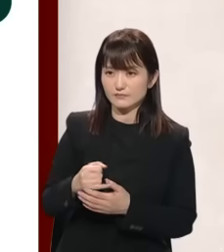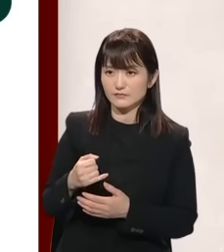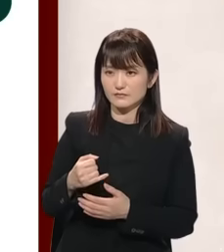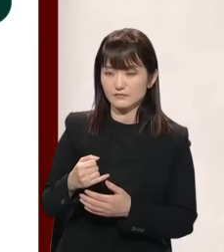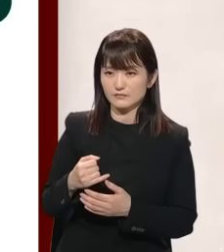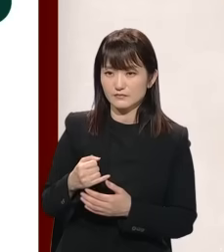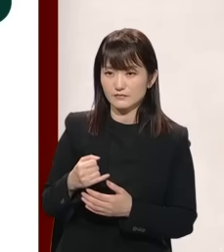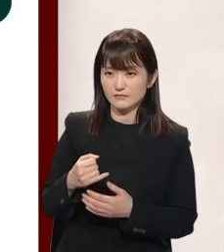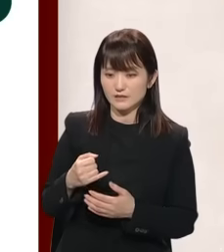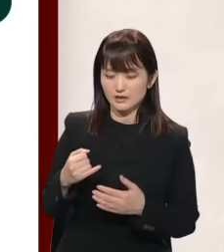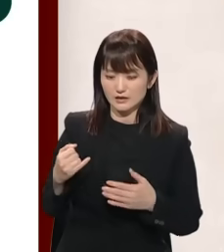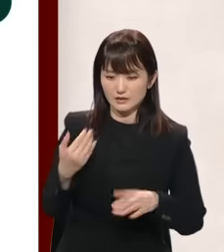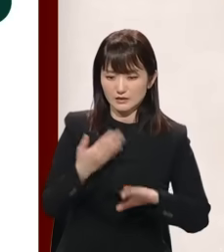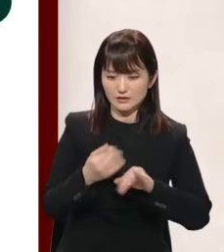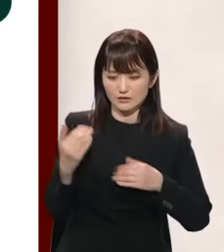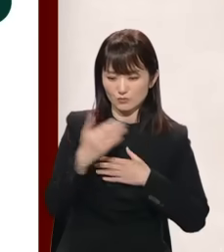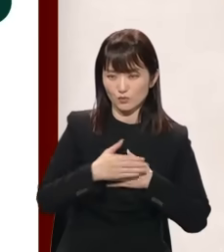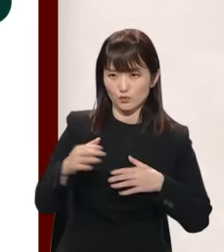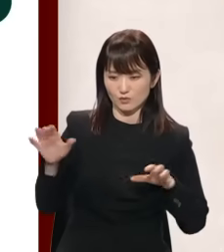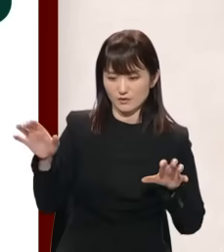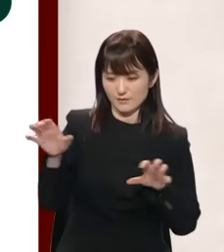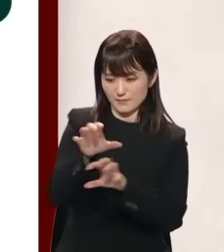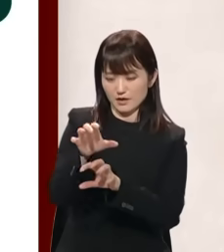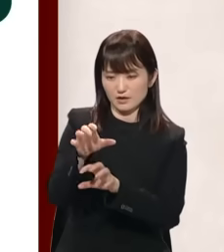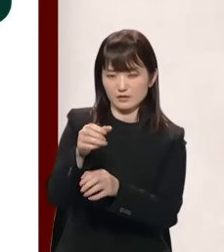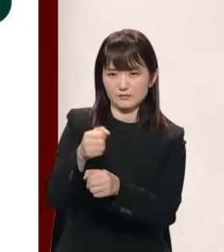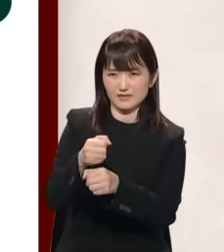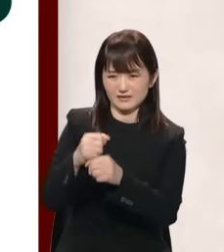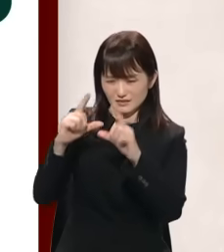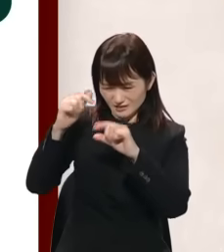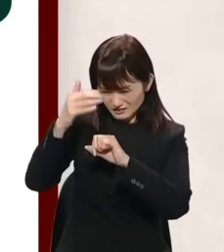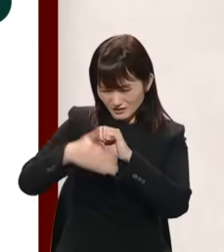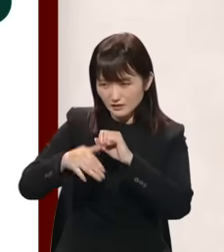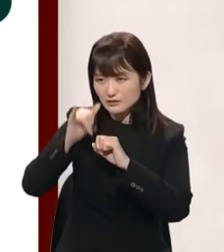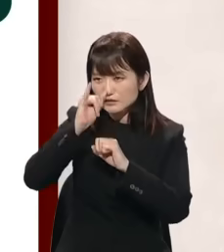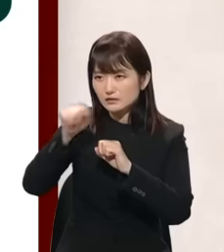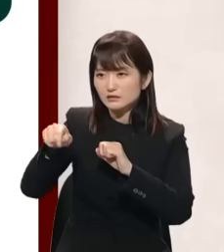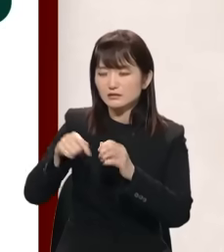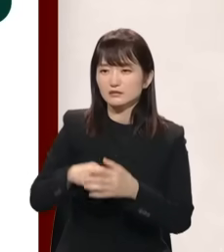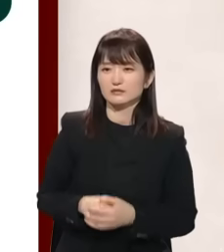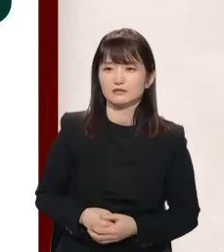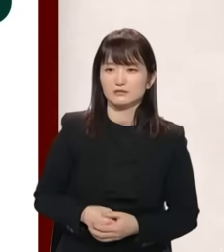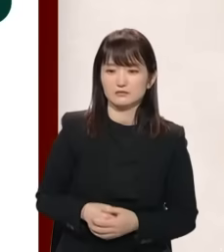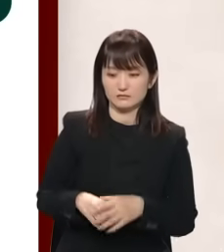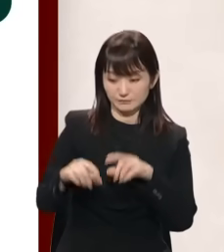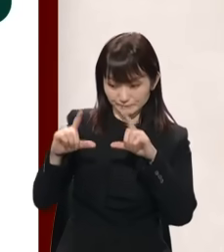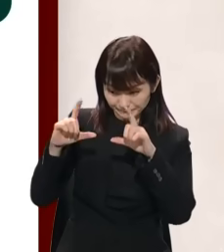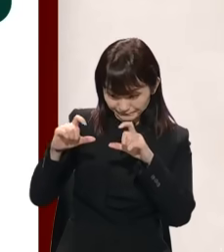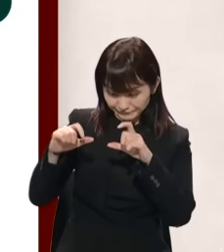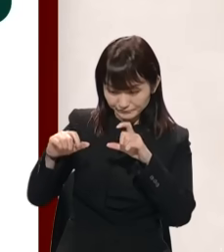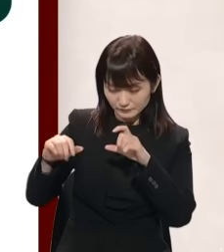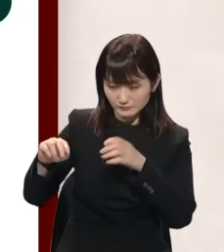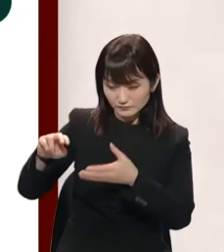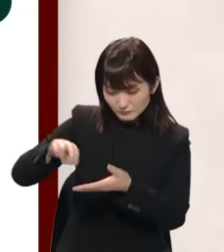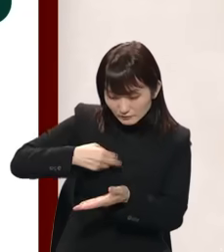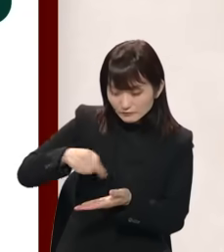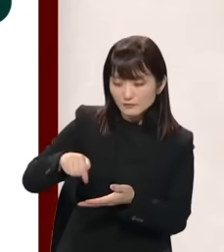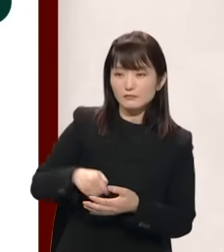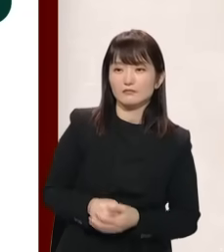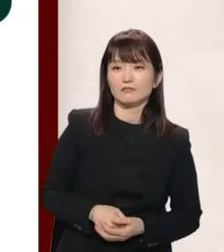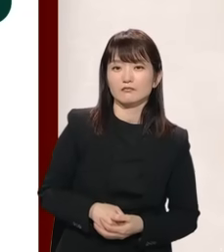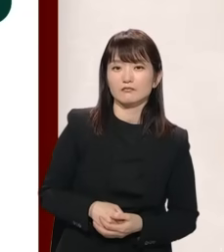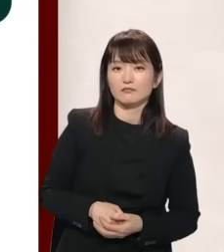사진들이 쭈룩 있었고요 그걸 이제 휴대전화로 찍어서 딸한테 보내 준 겁니다 친구니까 거기에 사진도 있고 어